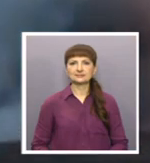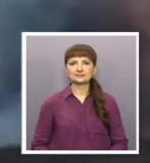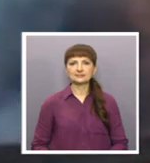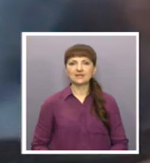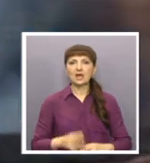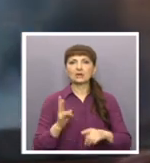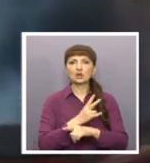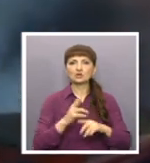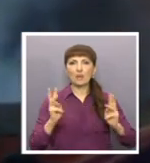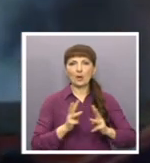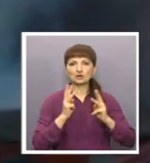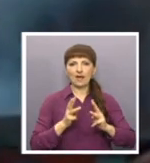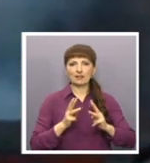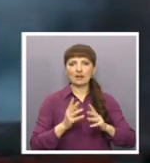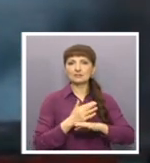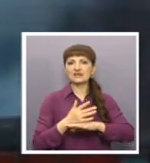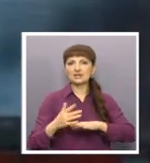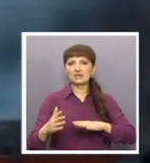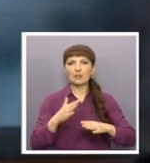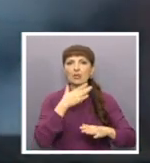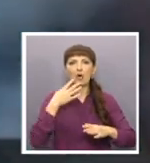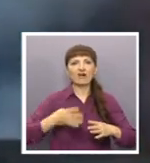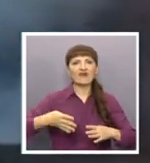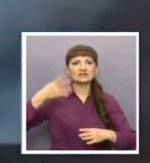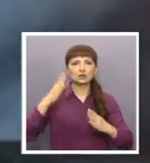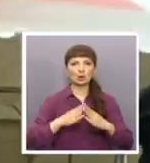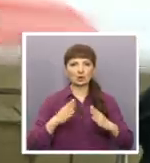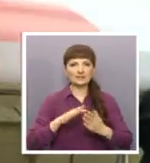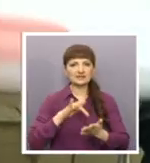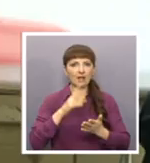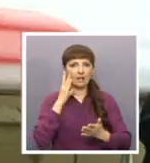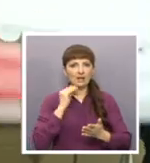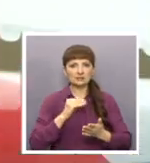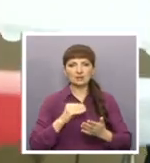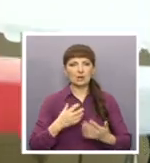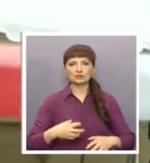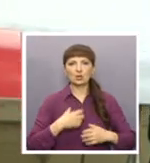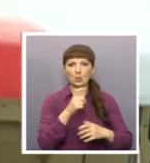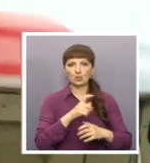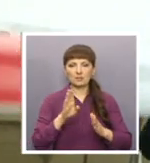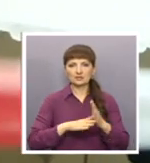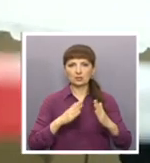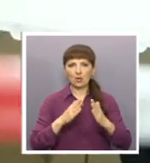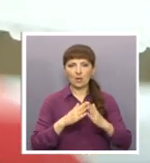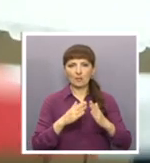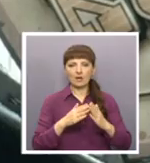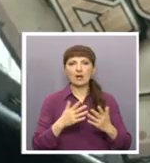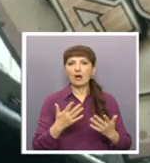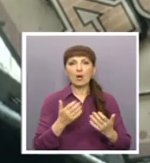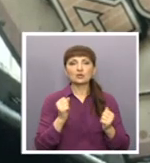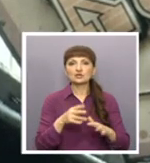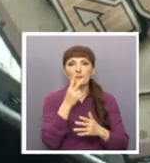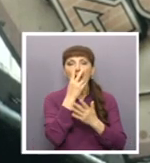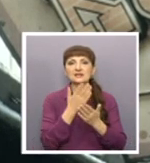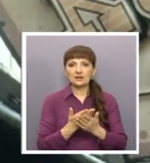Ночной пожар в супермаркете, а впоследствии в многоквартирном доме в центре Алматы, временно оставивший без жилья 2 десятка семей, кажется, наглядно